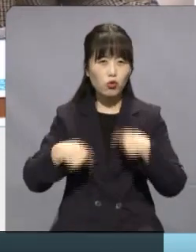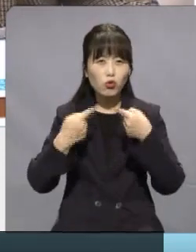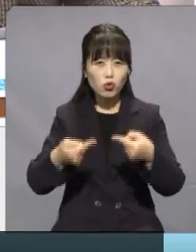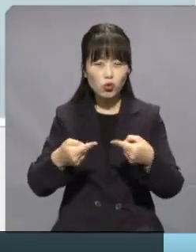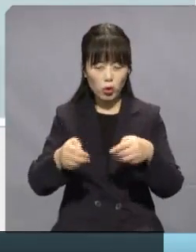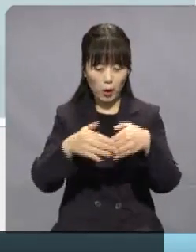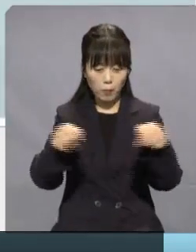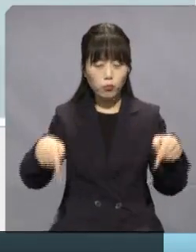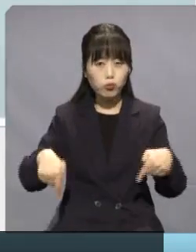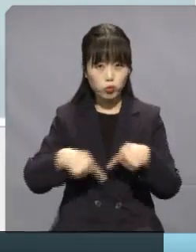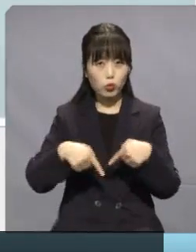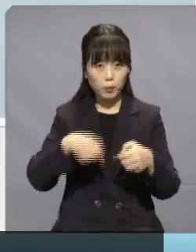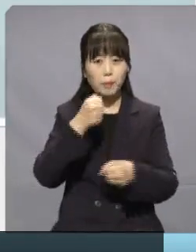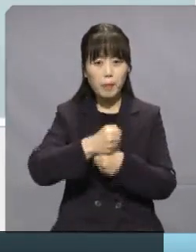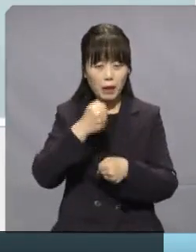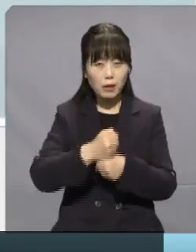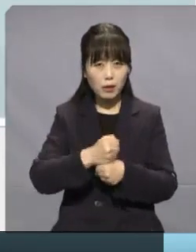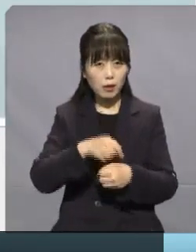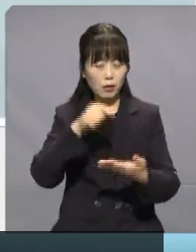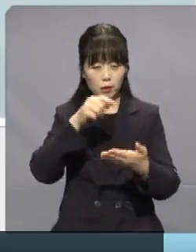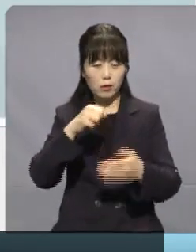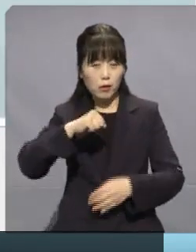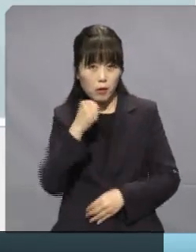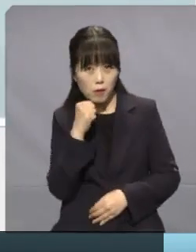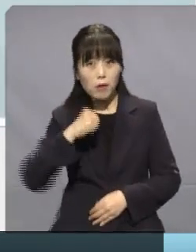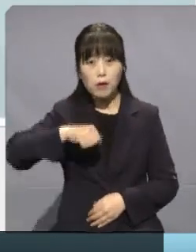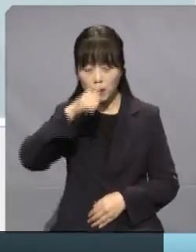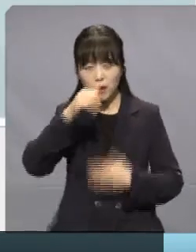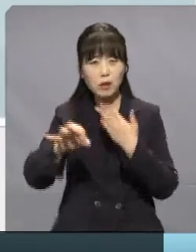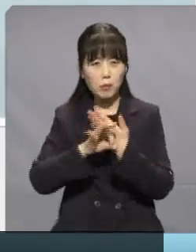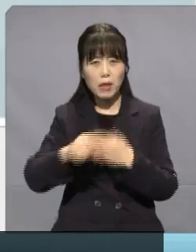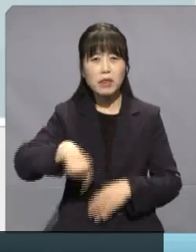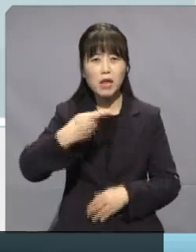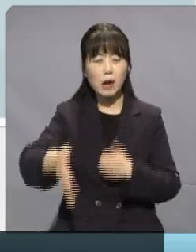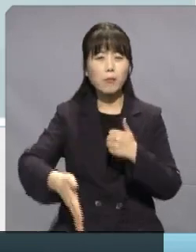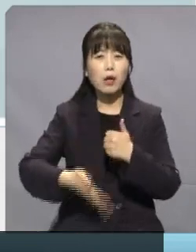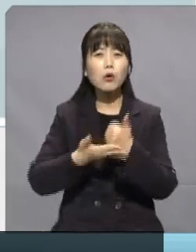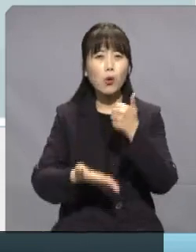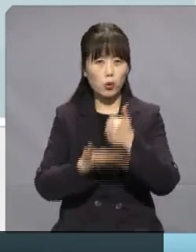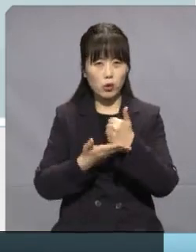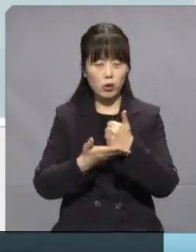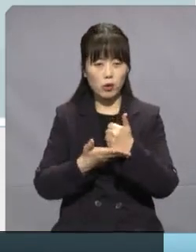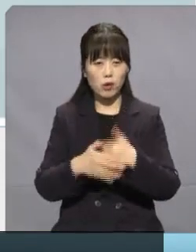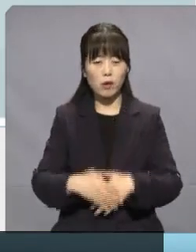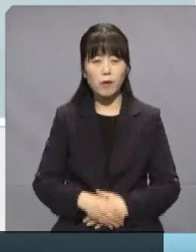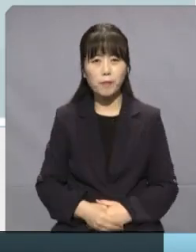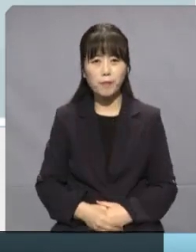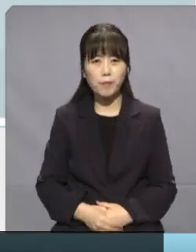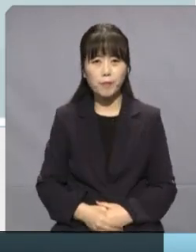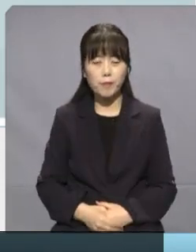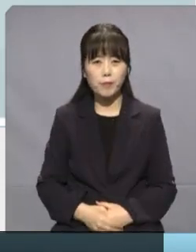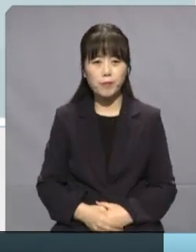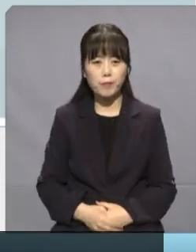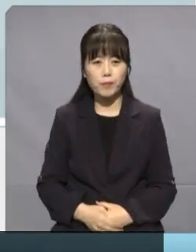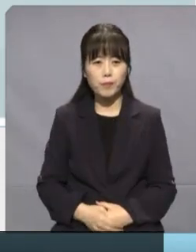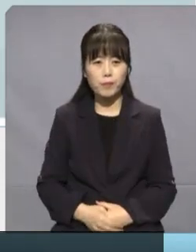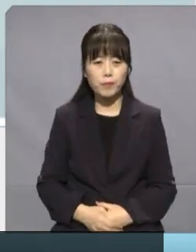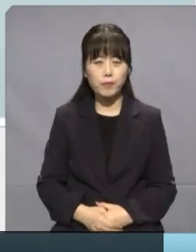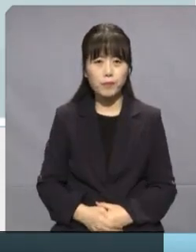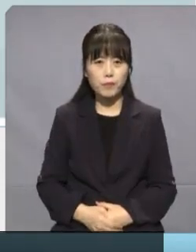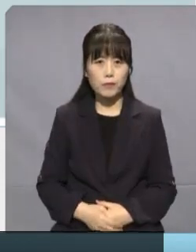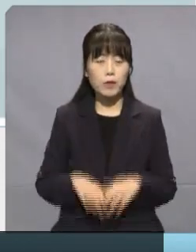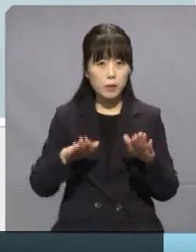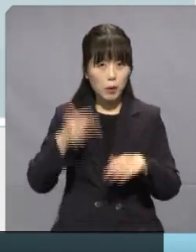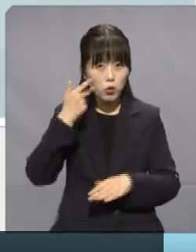그리고 거기에 참 찍히면 문제는 다음 공신이란 말이에요 그래서 이번 그